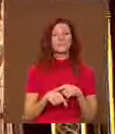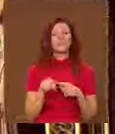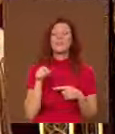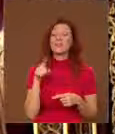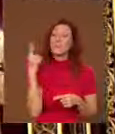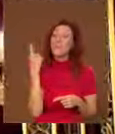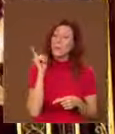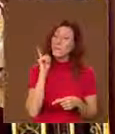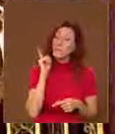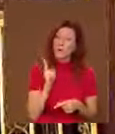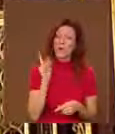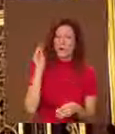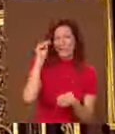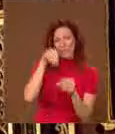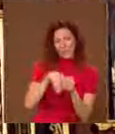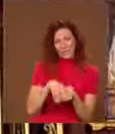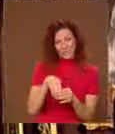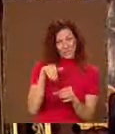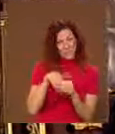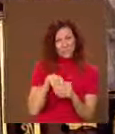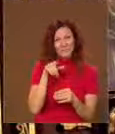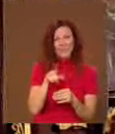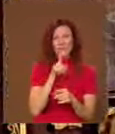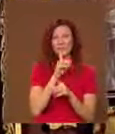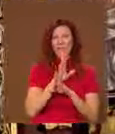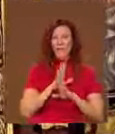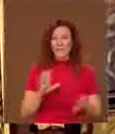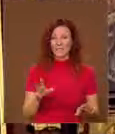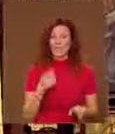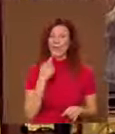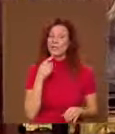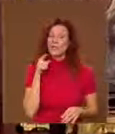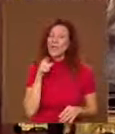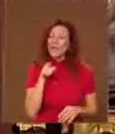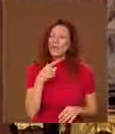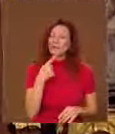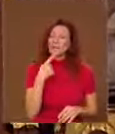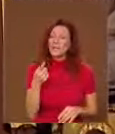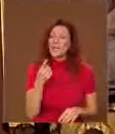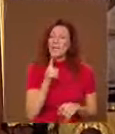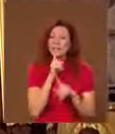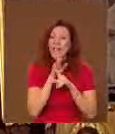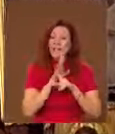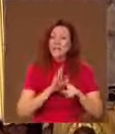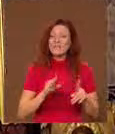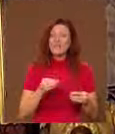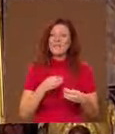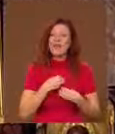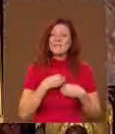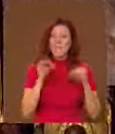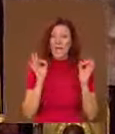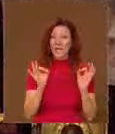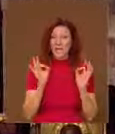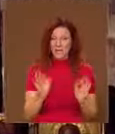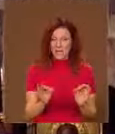могат да участват и на това таинство, и затова то се нарича и таинство на верните.